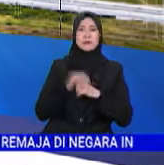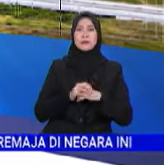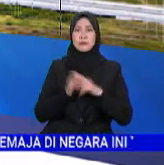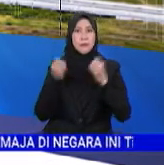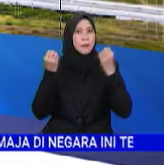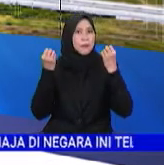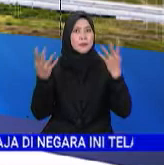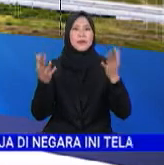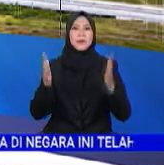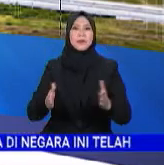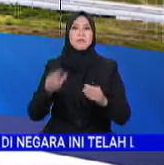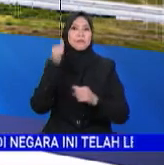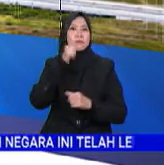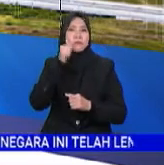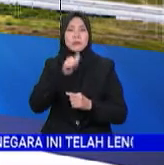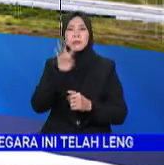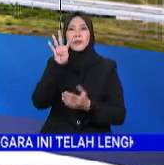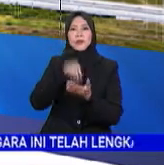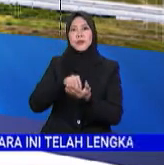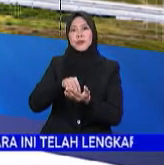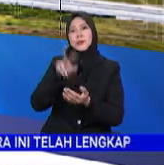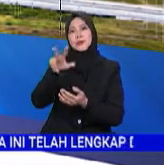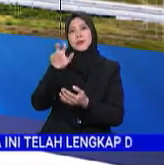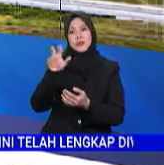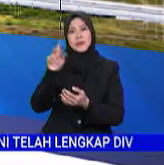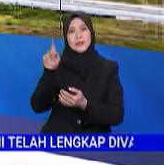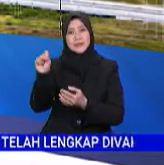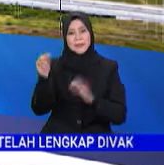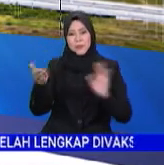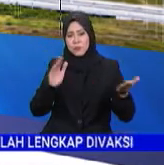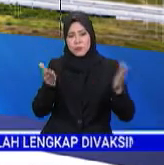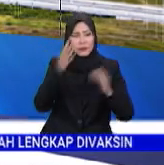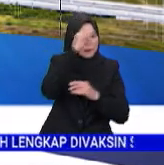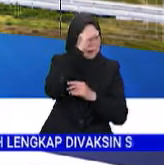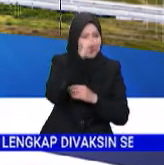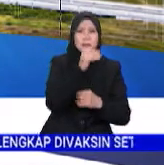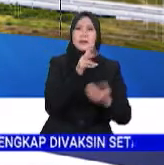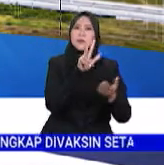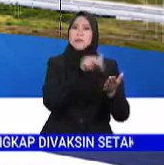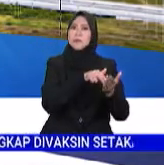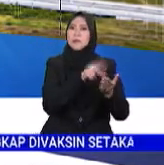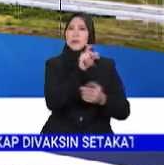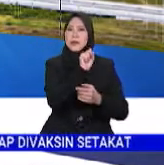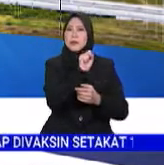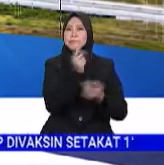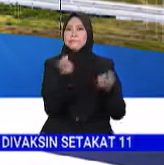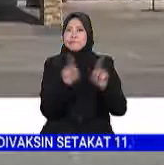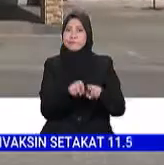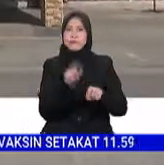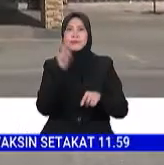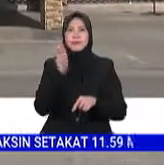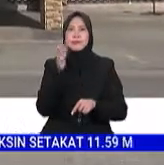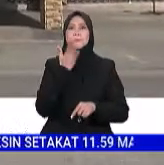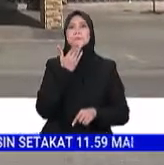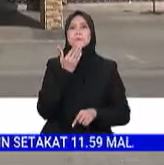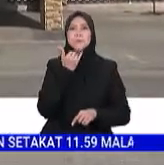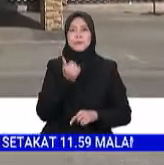wanita dengan lebih 4,300 kes berbanding lelaki hampir 3,000 kes.